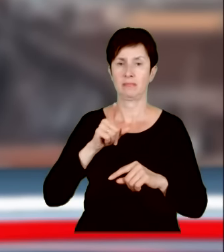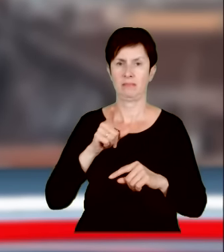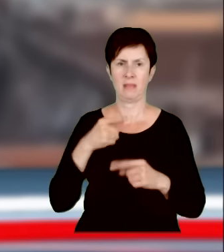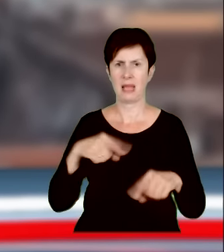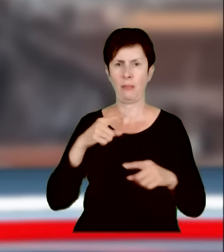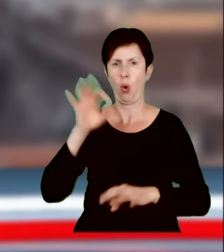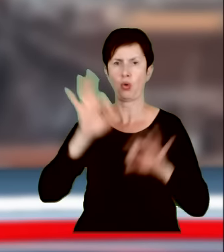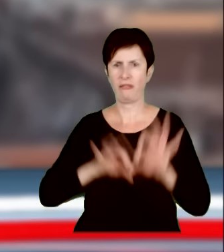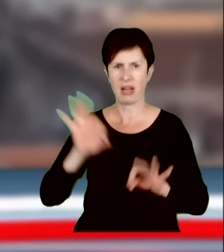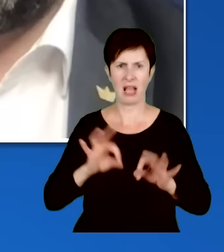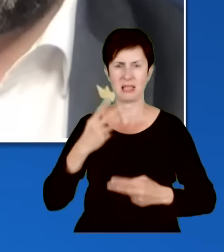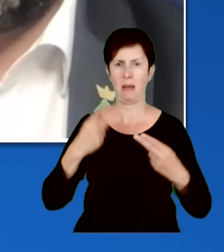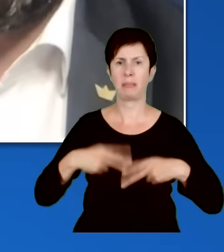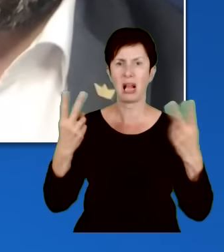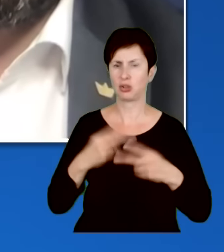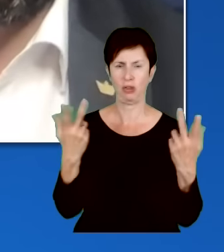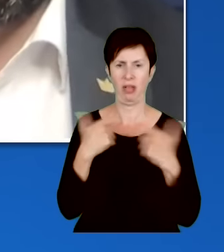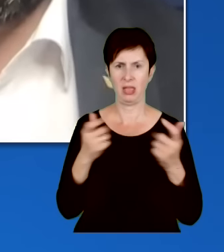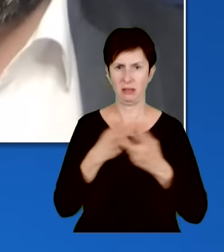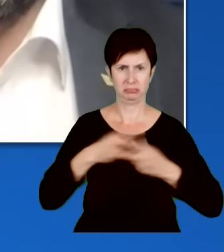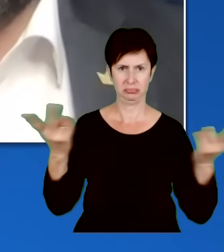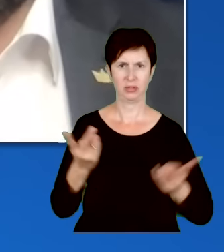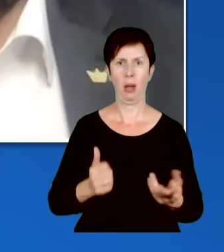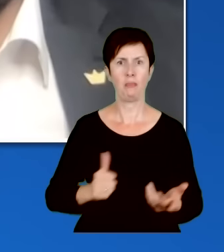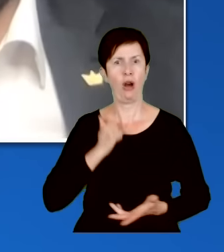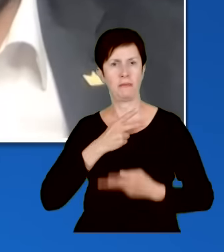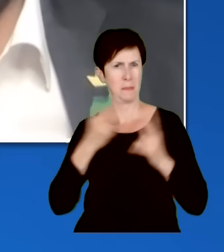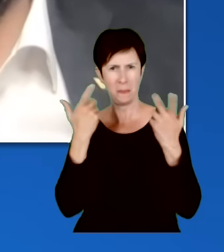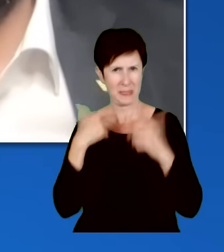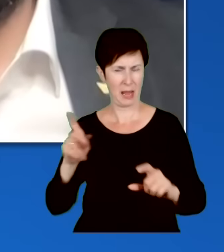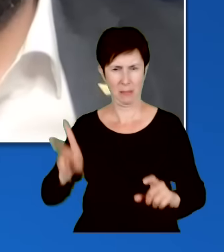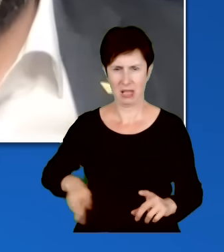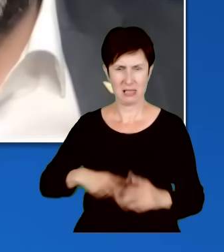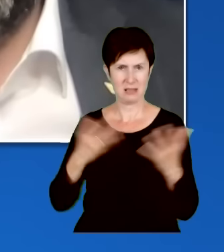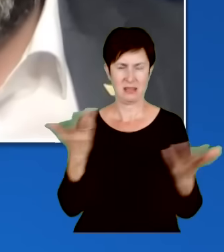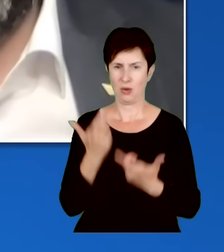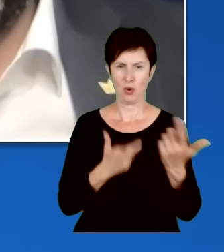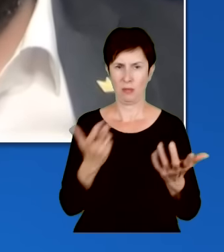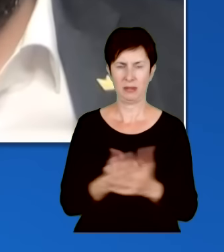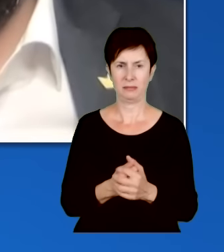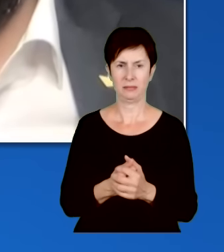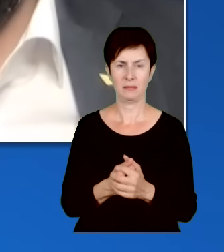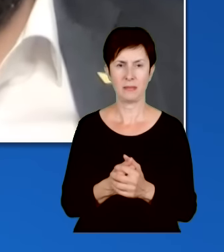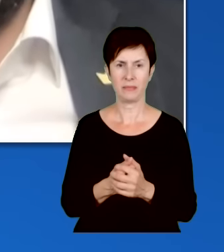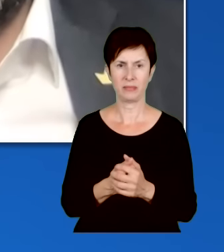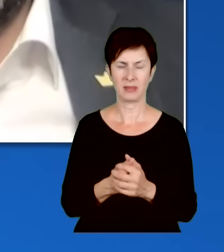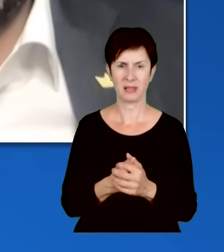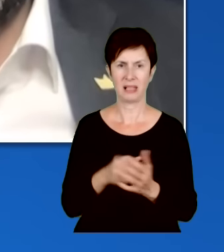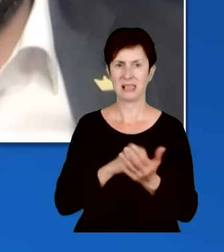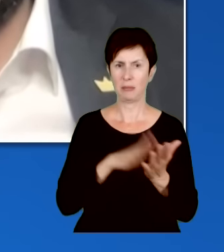prasowej nie wydarzyło nie pochwalił się pan minister kompletnie nie pochwalił się tym że wbrew zapisom polskiej